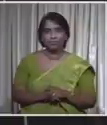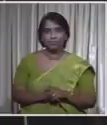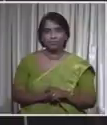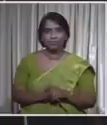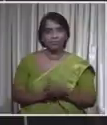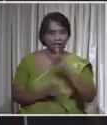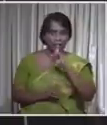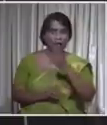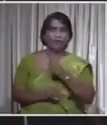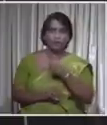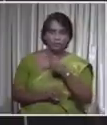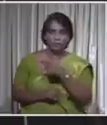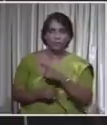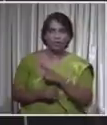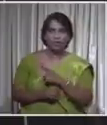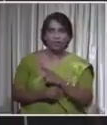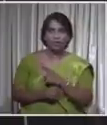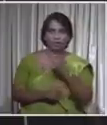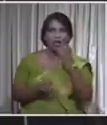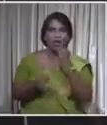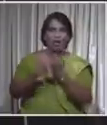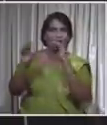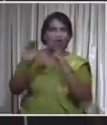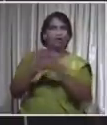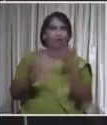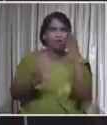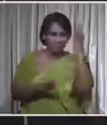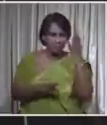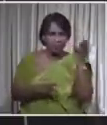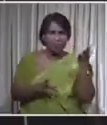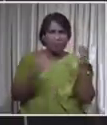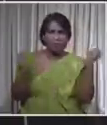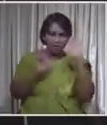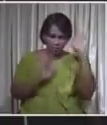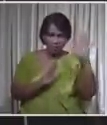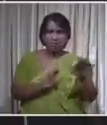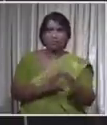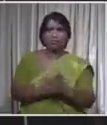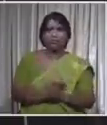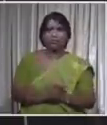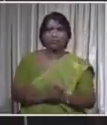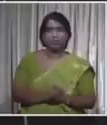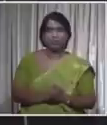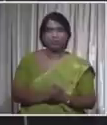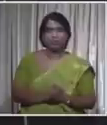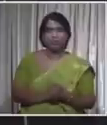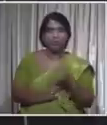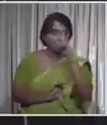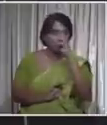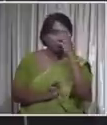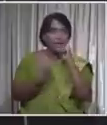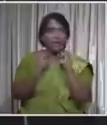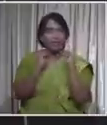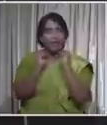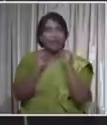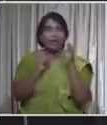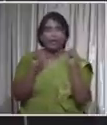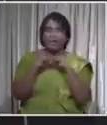කිව්වා බංකුව මොකටද බං ආණ්ඩුවට යන්නේ පිසුද ඔබ බය නැතුව හිටා මාස 3ක් හැංගුණා මොකද